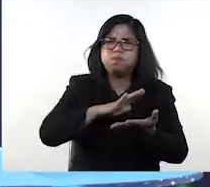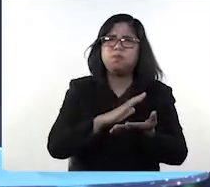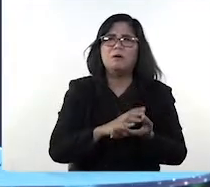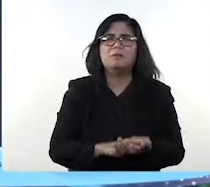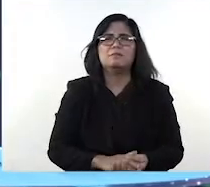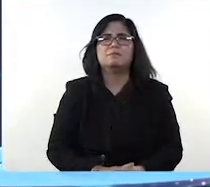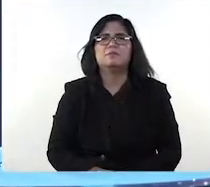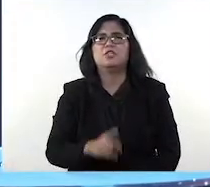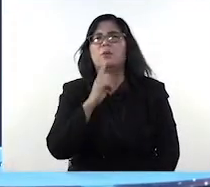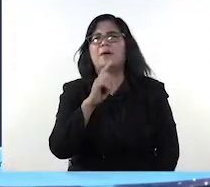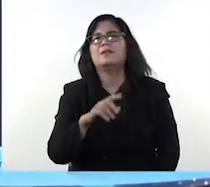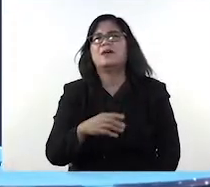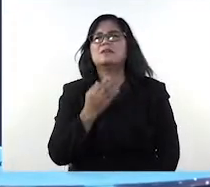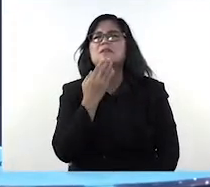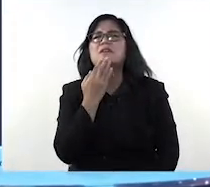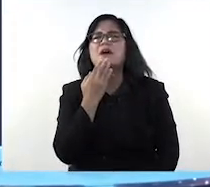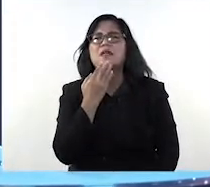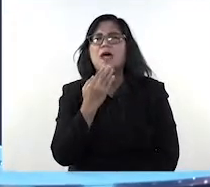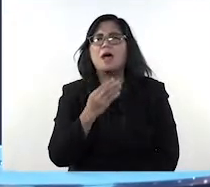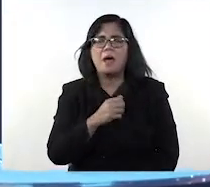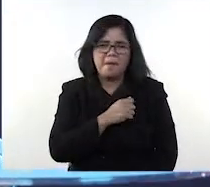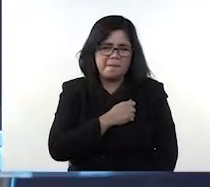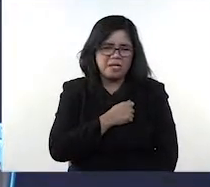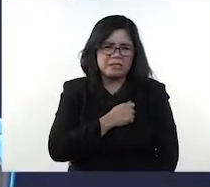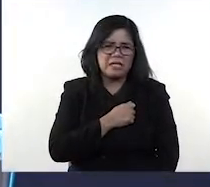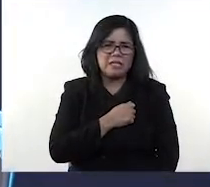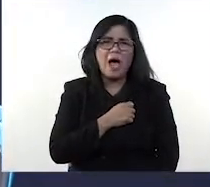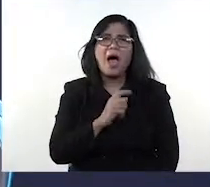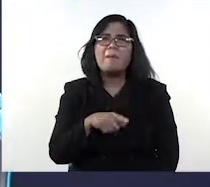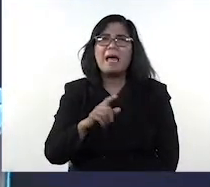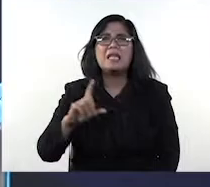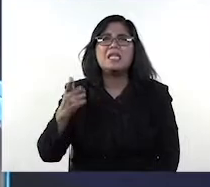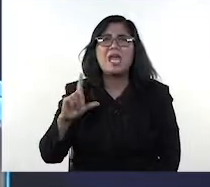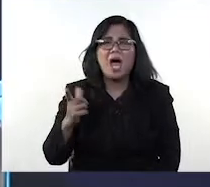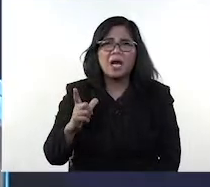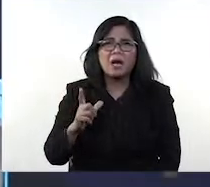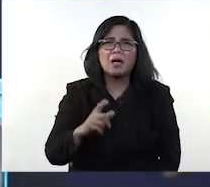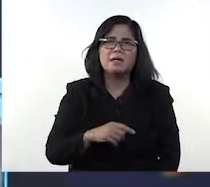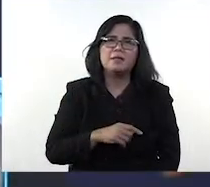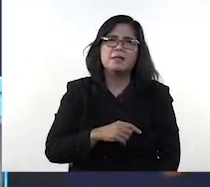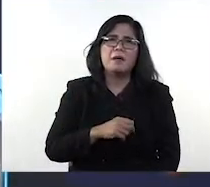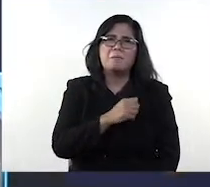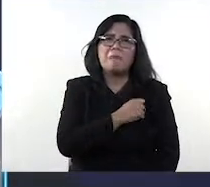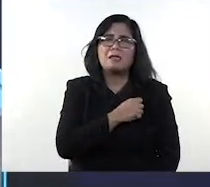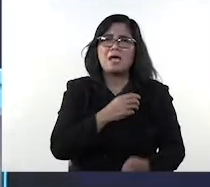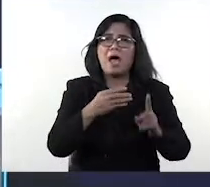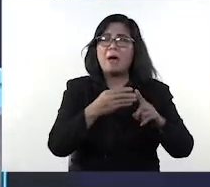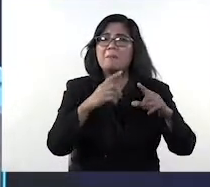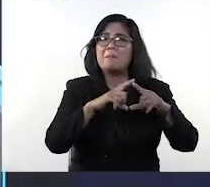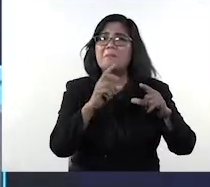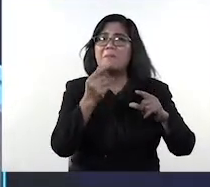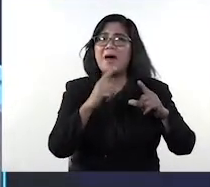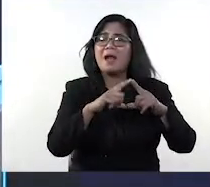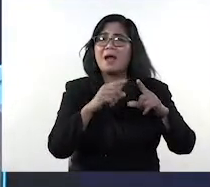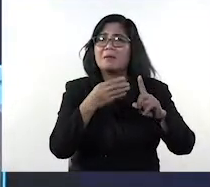sederhana Hai apakah memang bangsa kita bangsa liar Hai maka bangsa kita memang Bangsa Barbar sumber